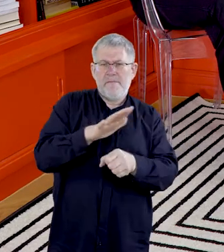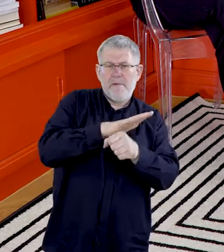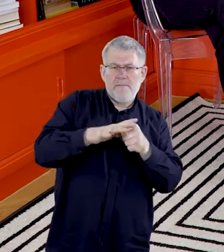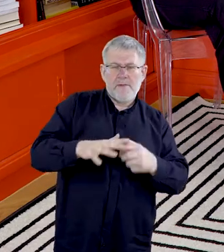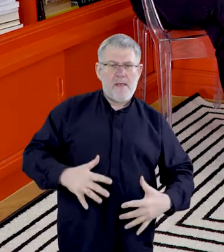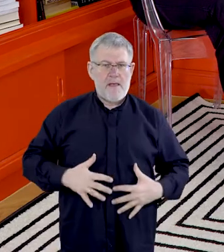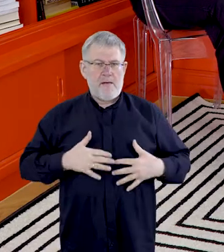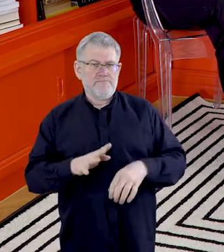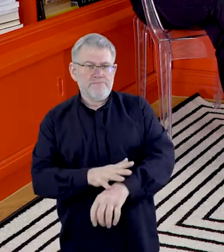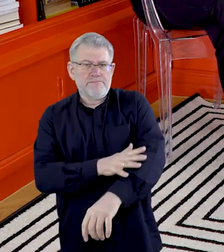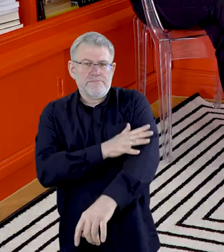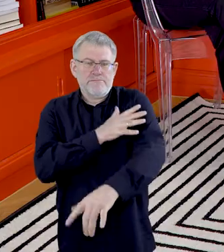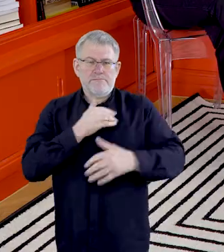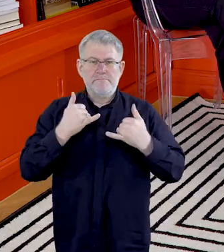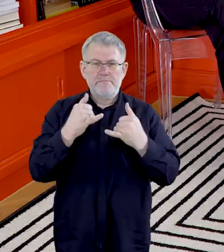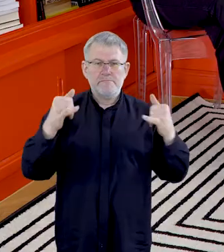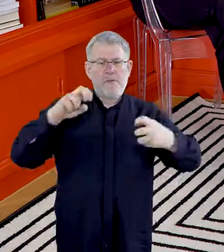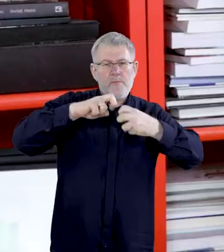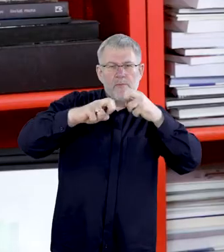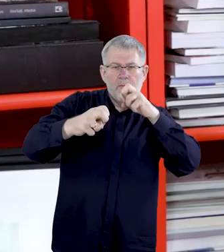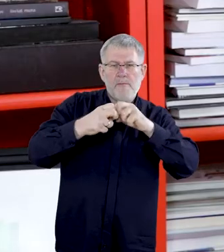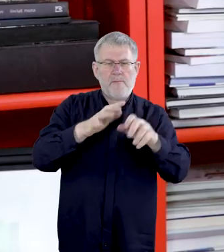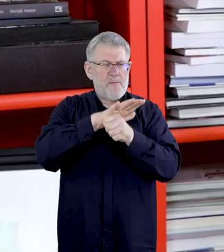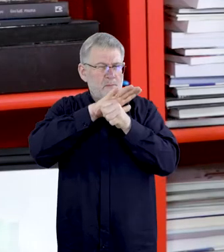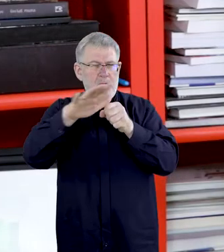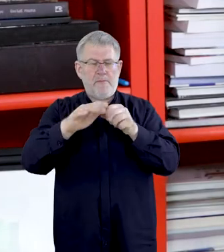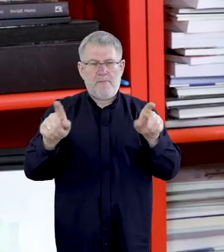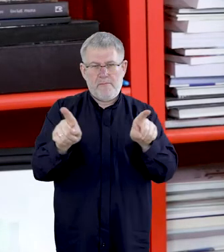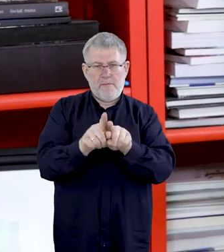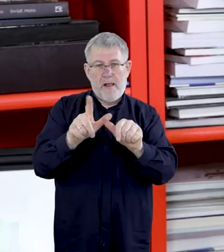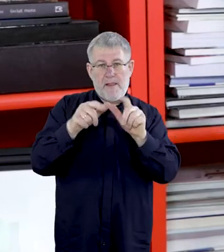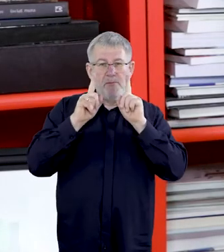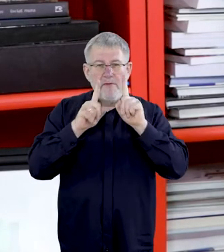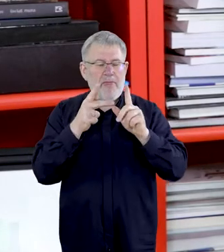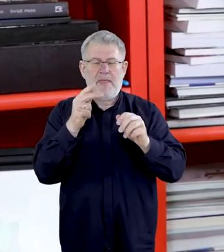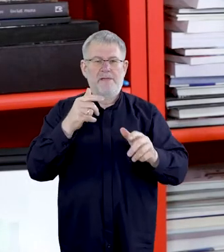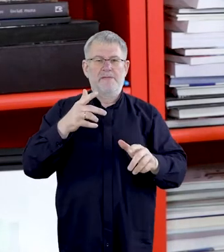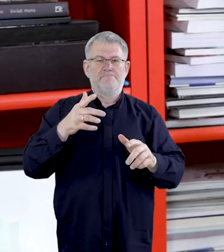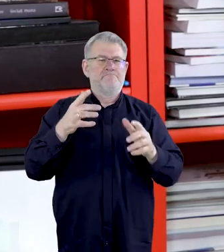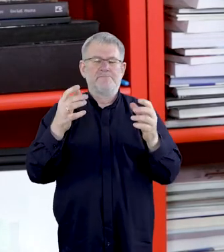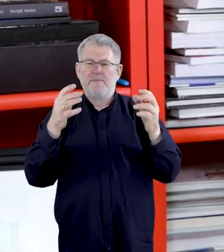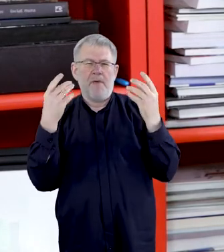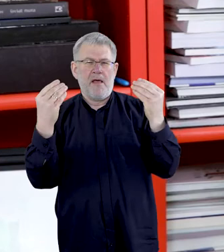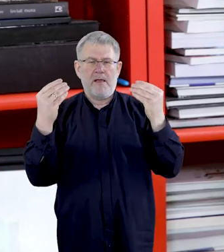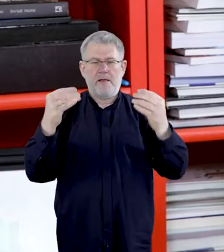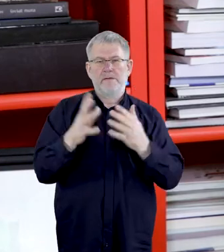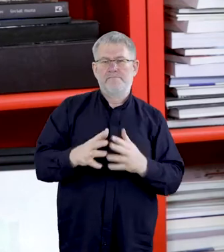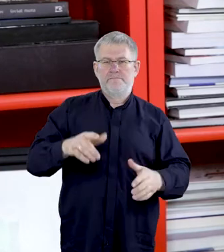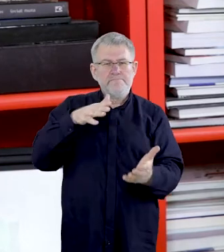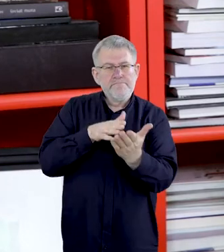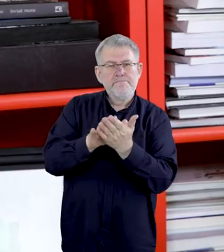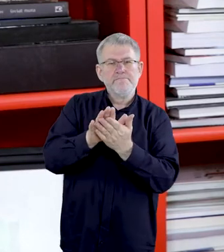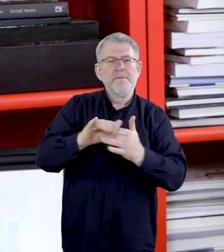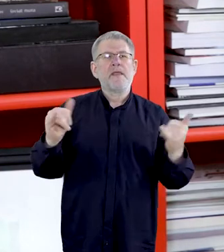emocji, pełen problemów, ale naprawdę niezwykły. Zacznijmy od tego, jak w ogóle nauczyć się